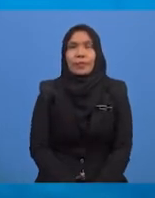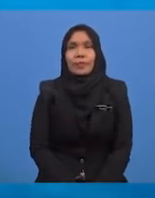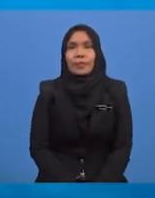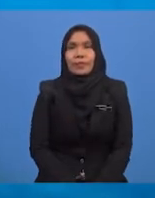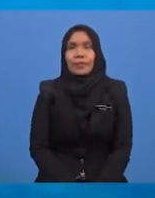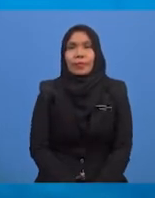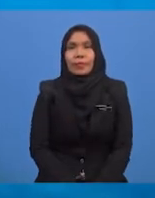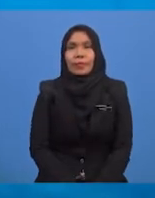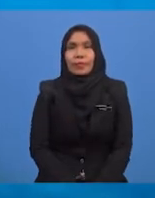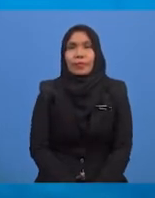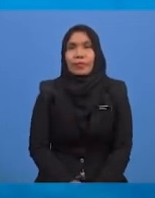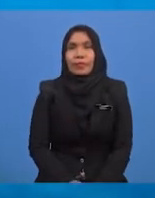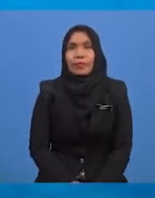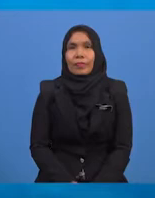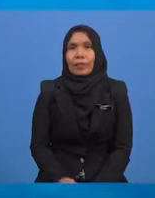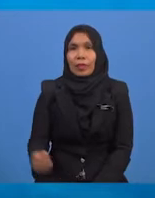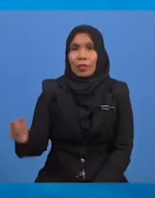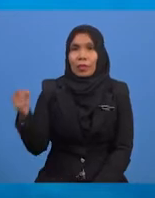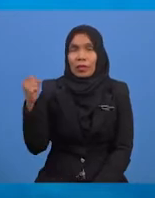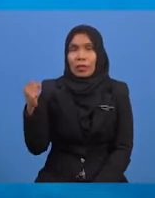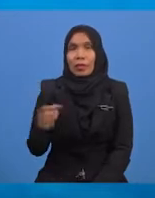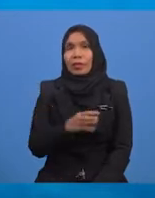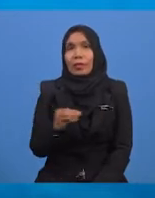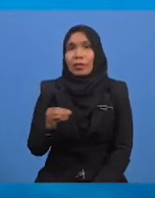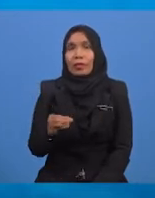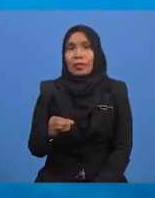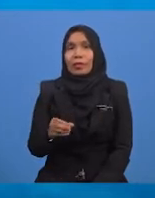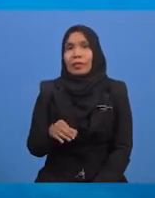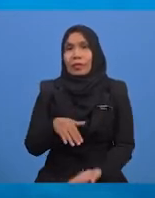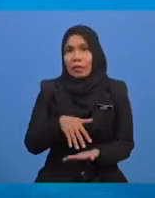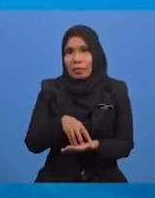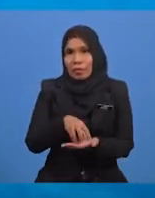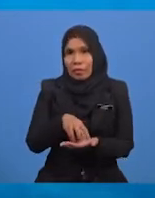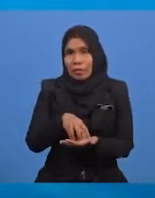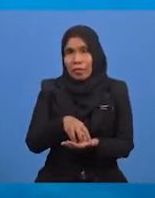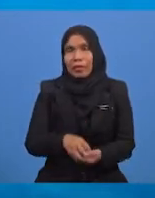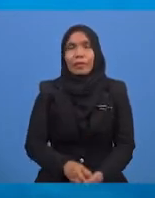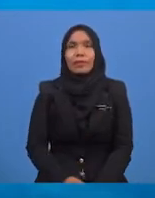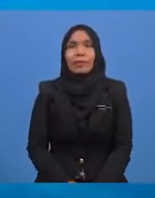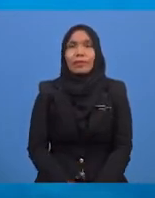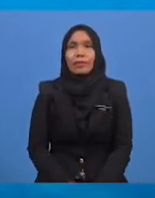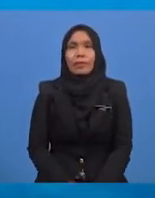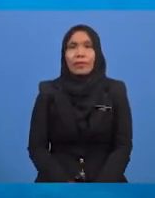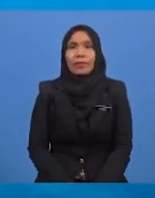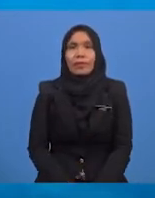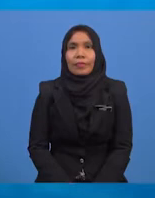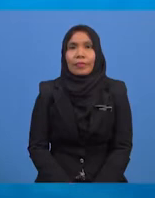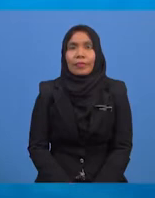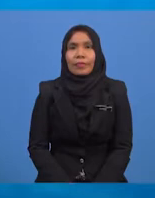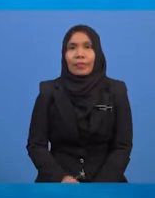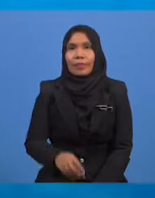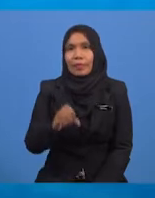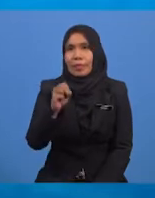Penilaian secara terperinci tentang kekuatan dan kelemahan dalam sesebuah organisasi perniagaan.